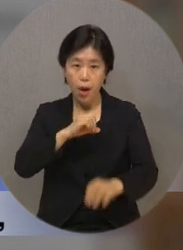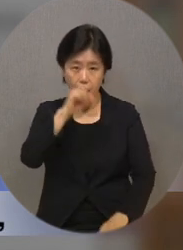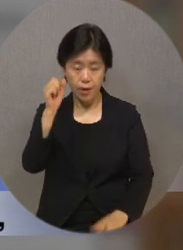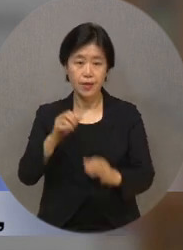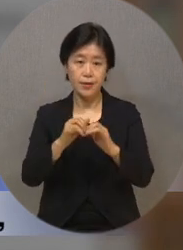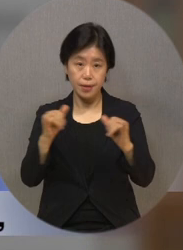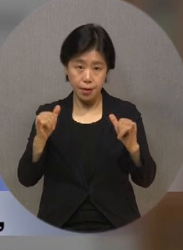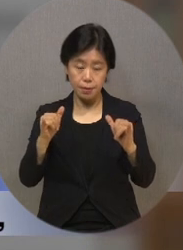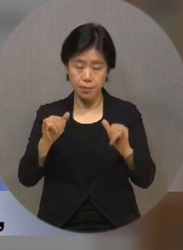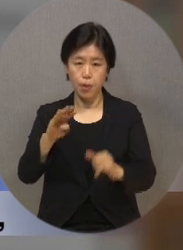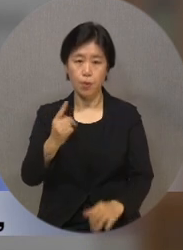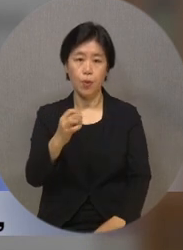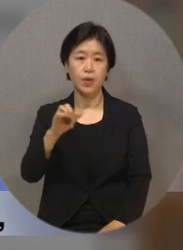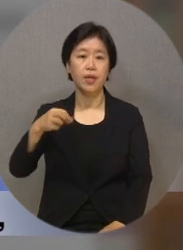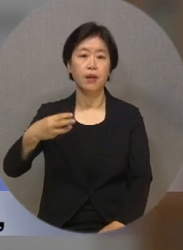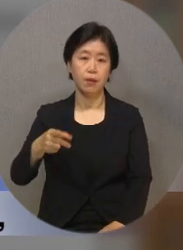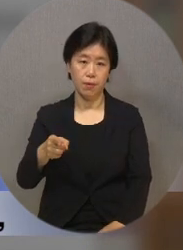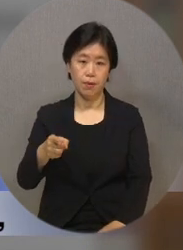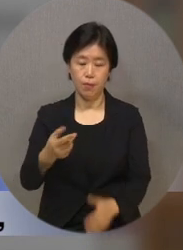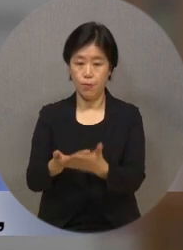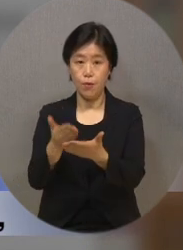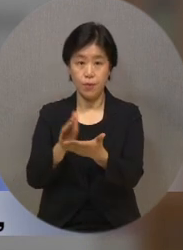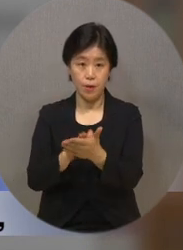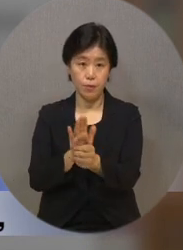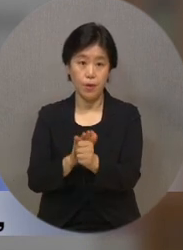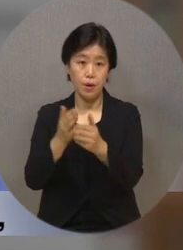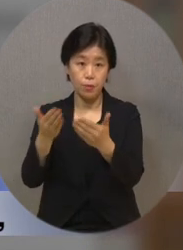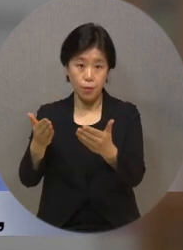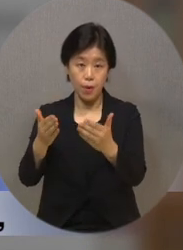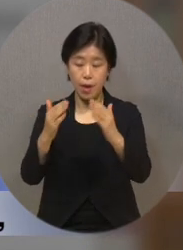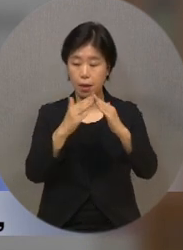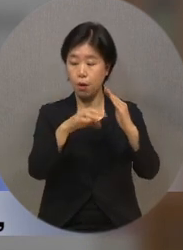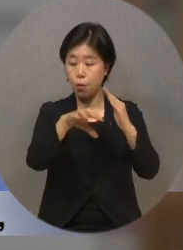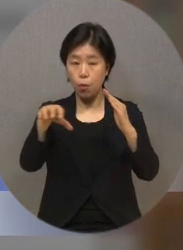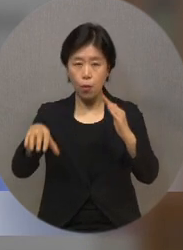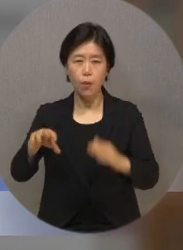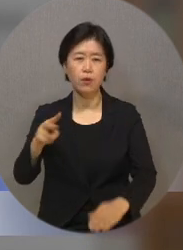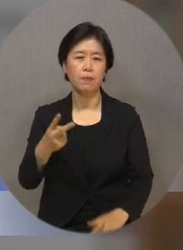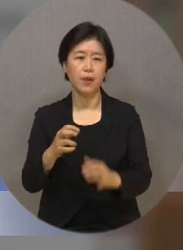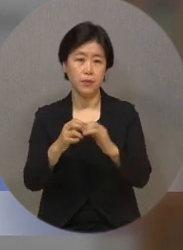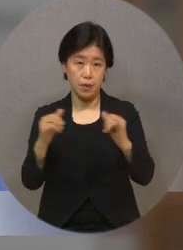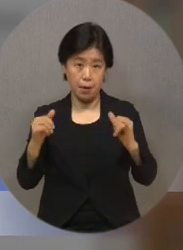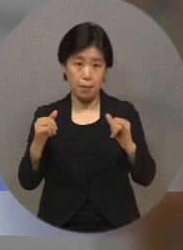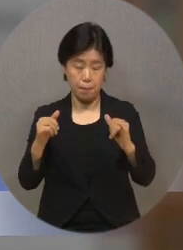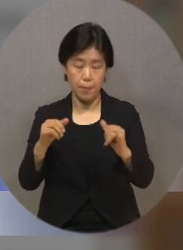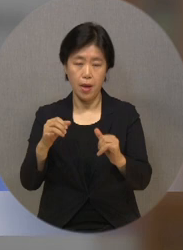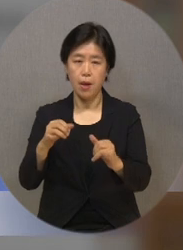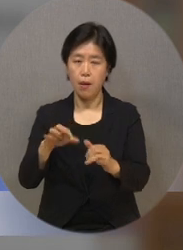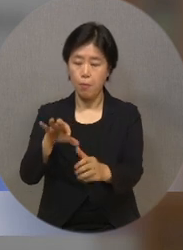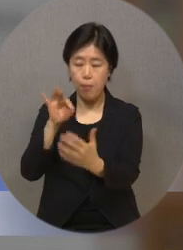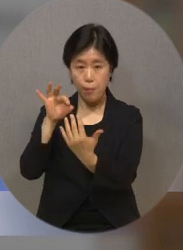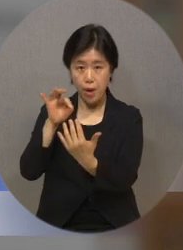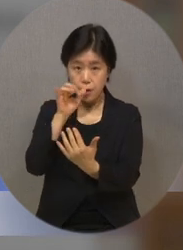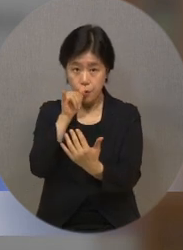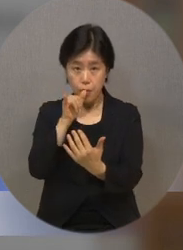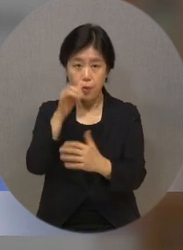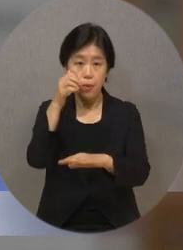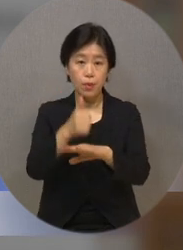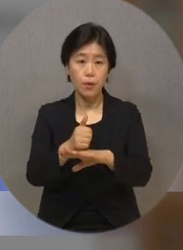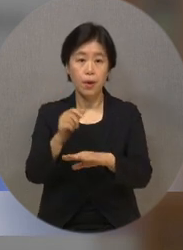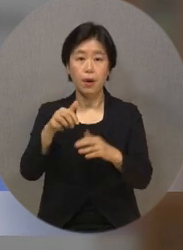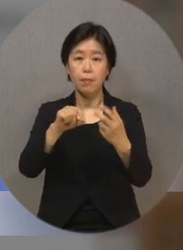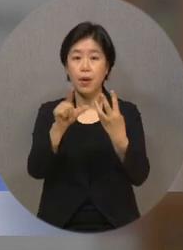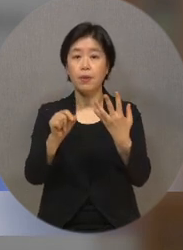캠코는 심사를 통해 200가구 이내에서 지원 대상자를 선정하며 결과는 오는 8월 중 개별적으로